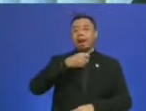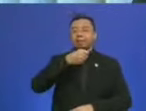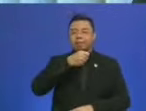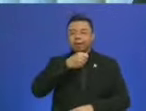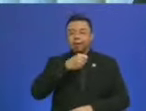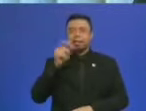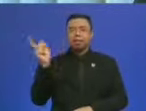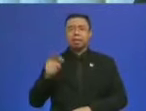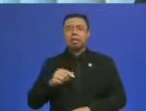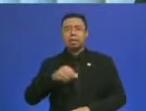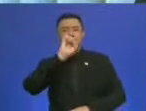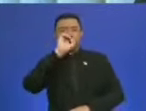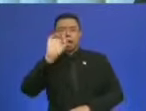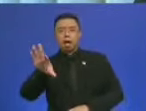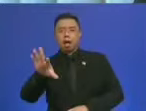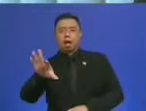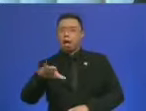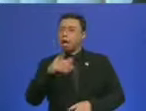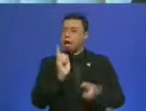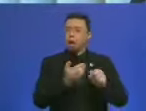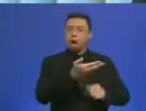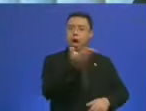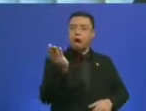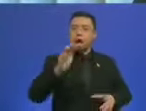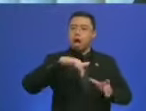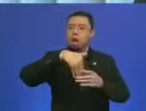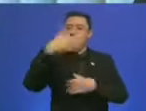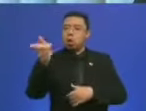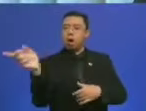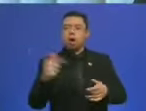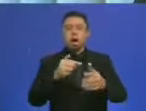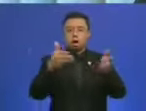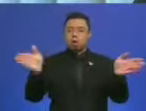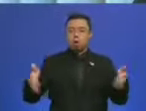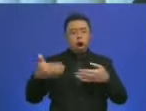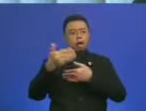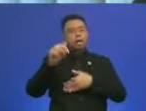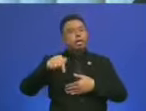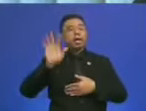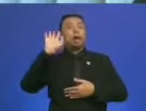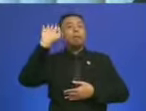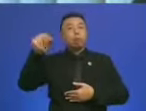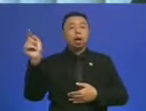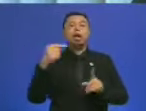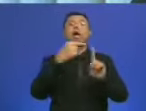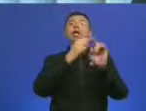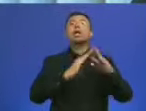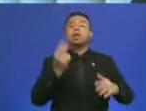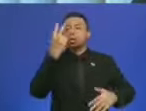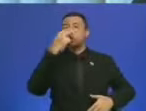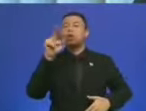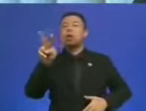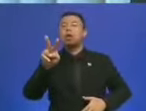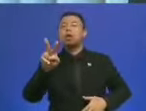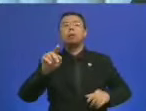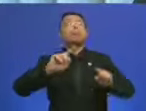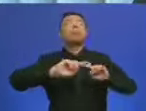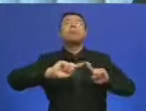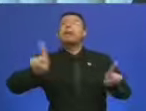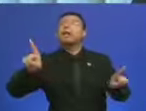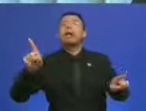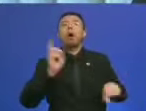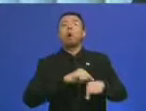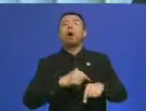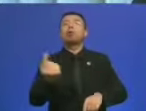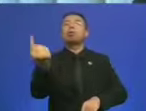berani berkata kalau Anda keluar dari ruangan ini nanti pulang dari gereja keadaanmu tidak sama seperti